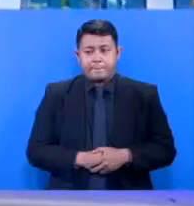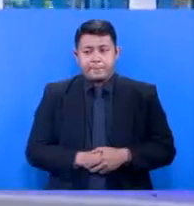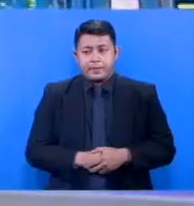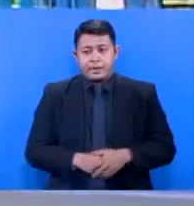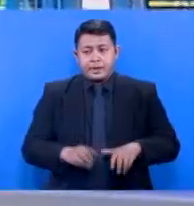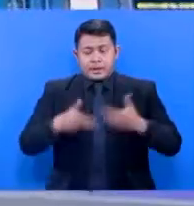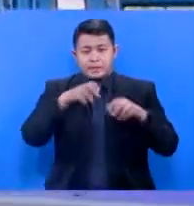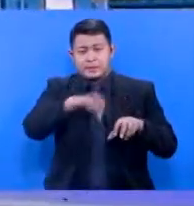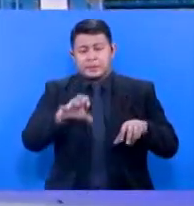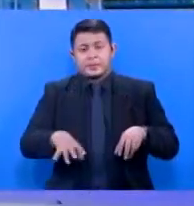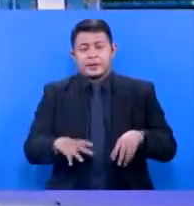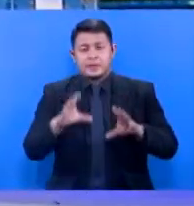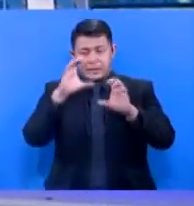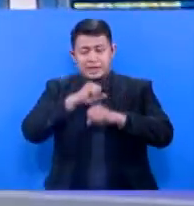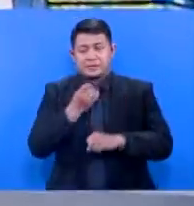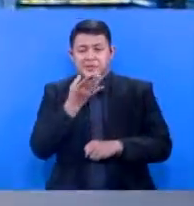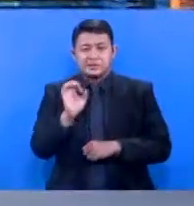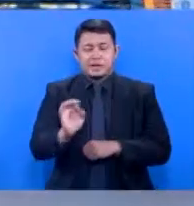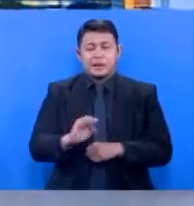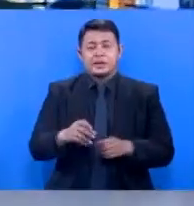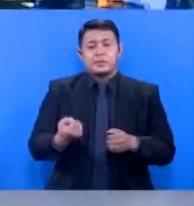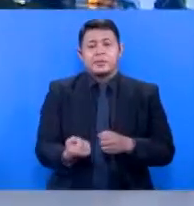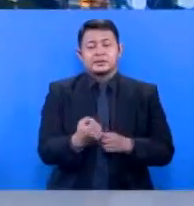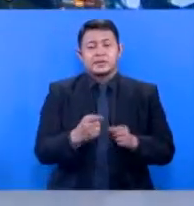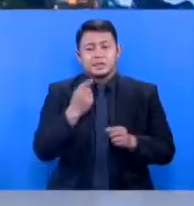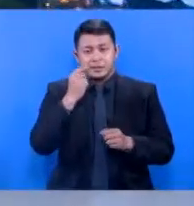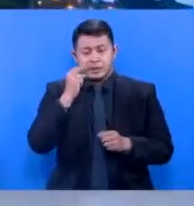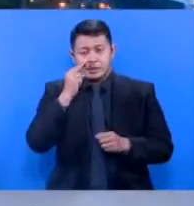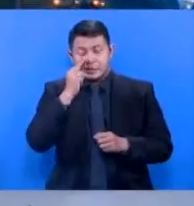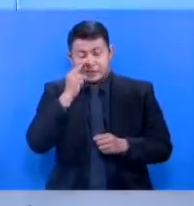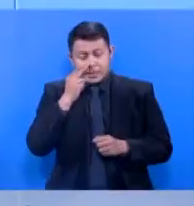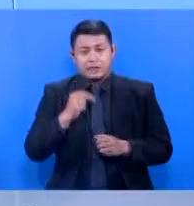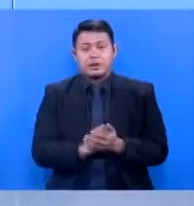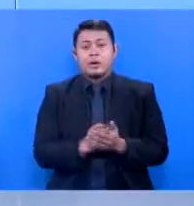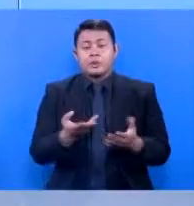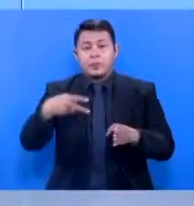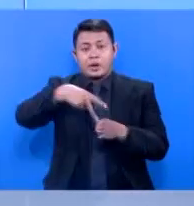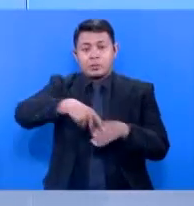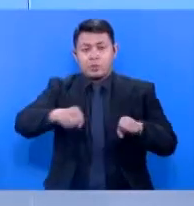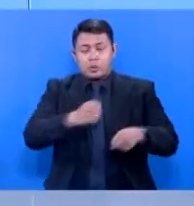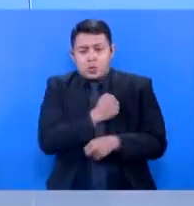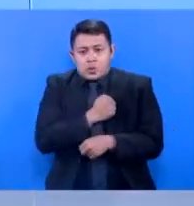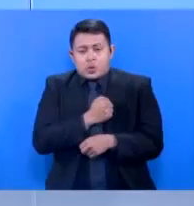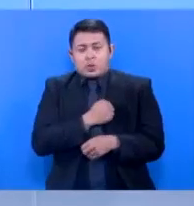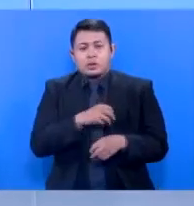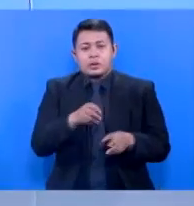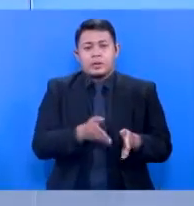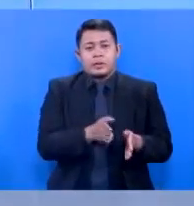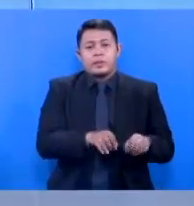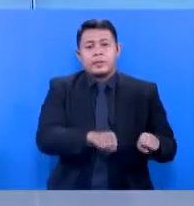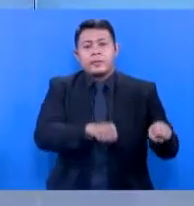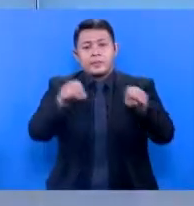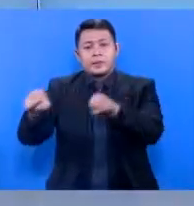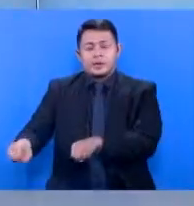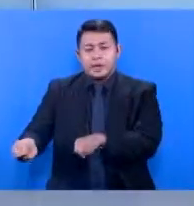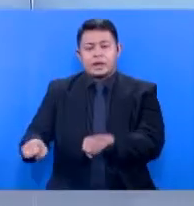Razia parkir liar di kawasan Pasar Senen, Jakarta Pusat diiringi kepanikan sejumlah pemilik sepeda motor. Mereka berupaya memindahkan kendaraannya